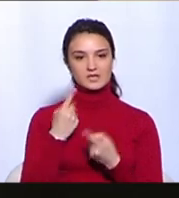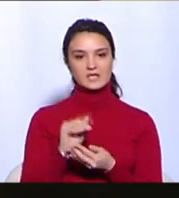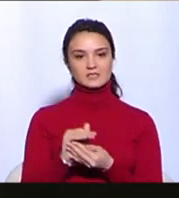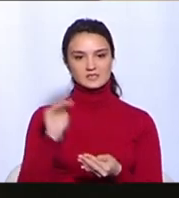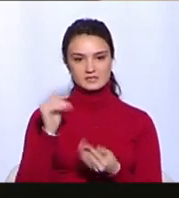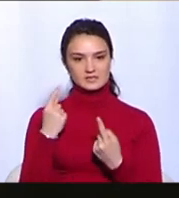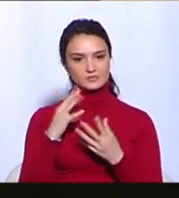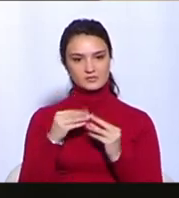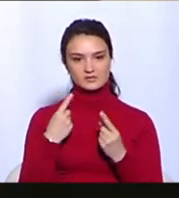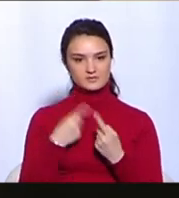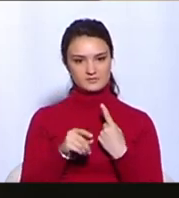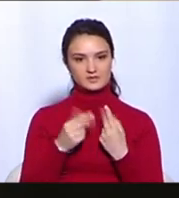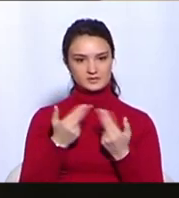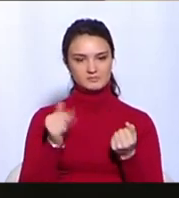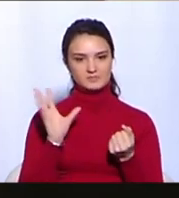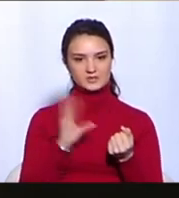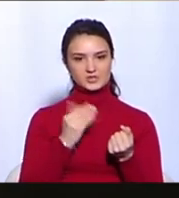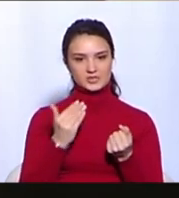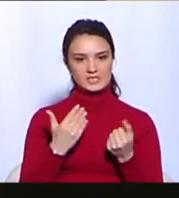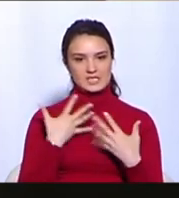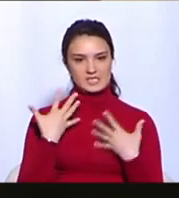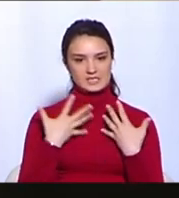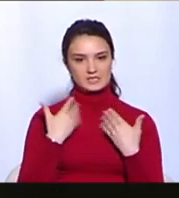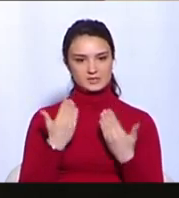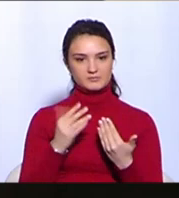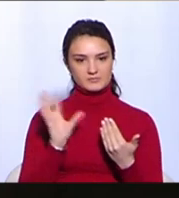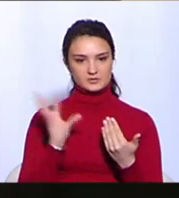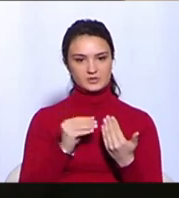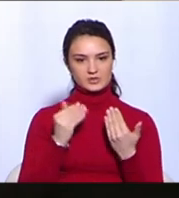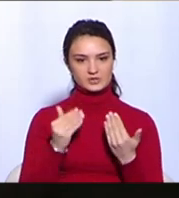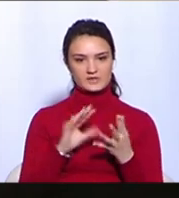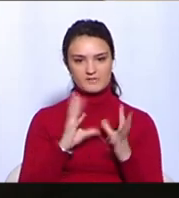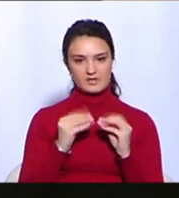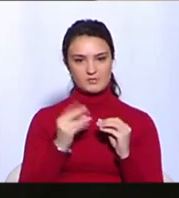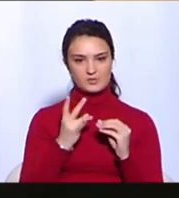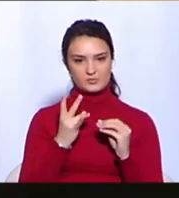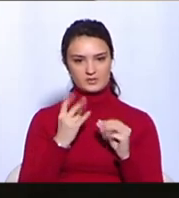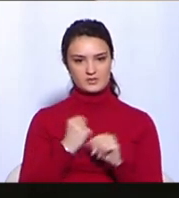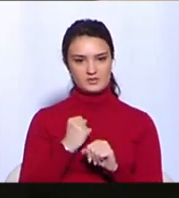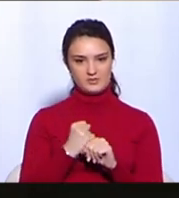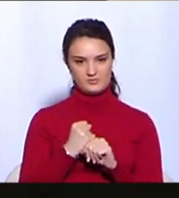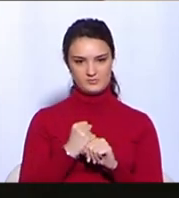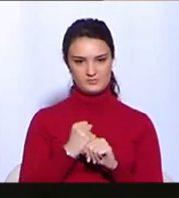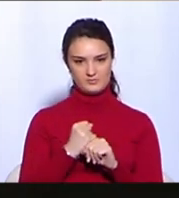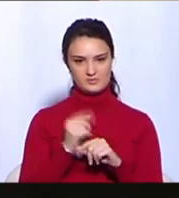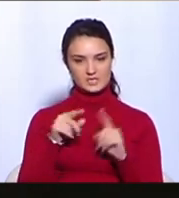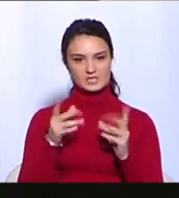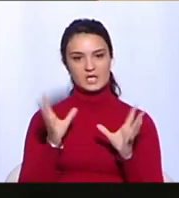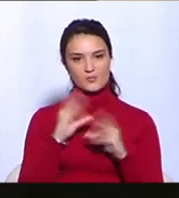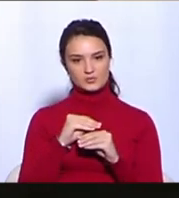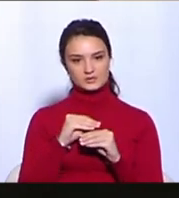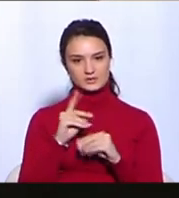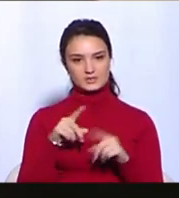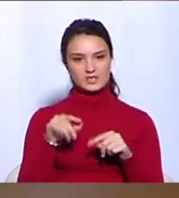რაღაც აღზრდა არის არ ვიცი მთელი შენი ენერგია მთელი შენი ყველაფერი უნდა ჩააქსოვო რა და ხან გამოგდის ხან